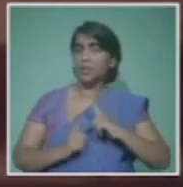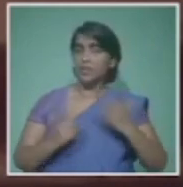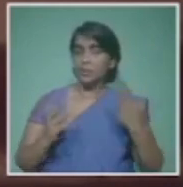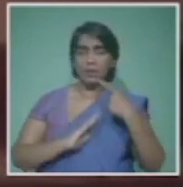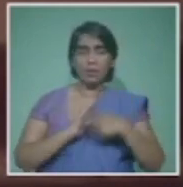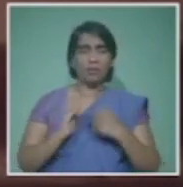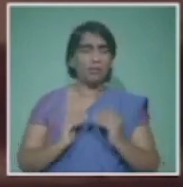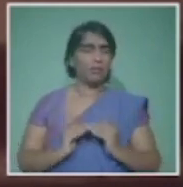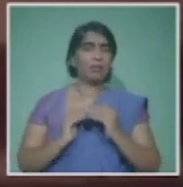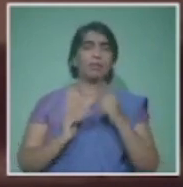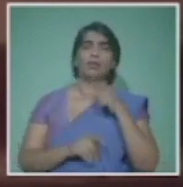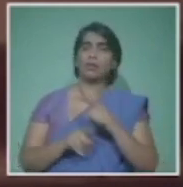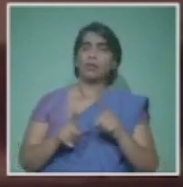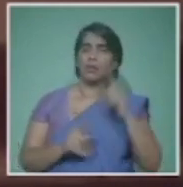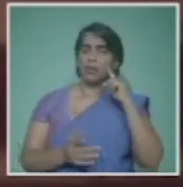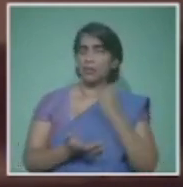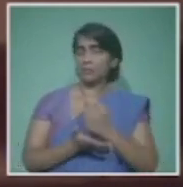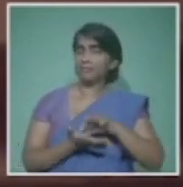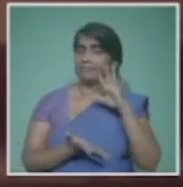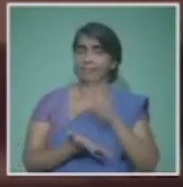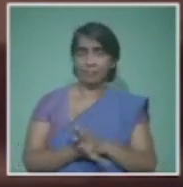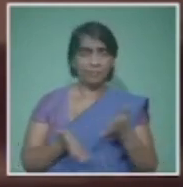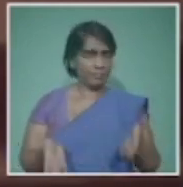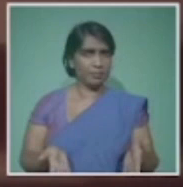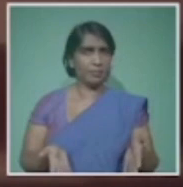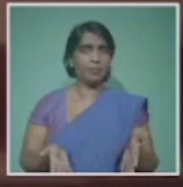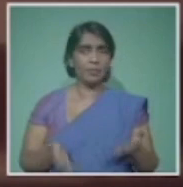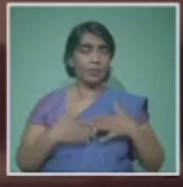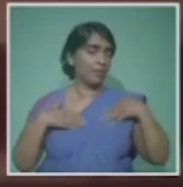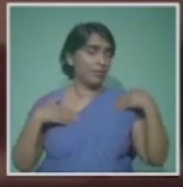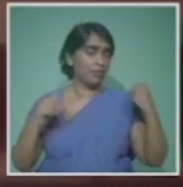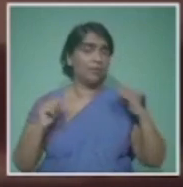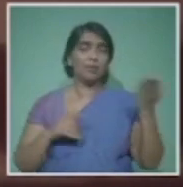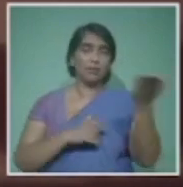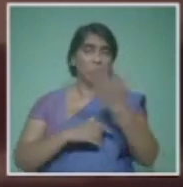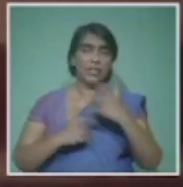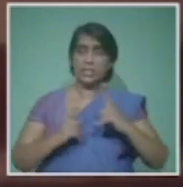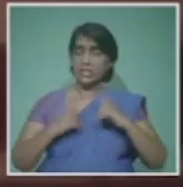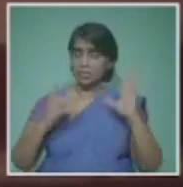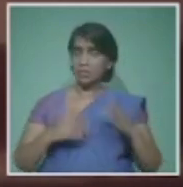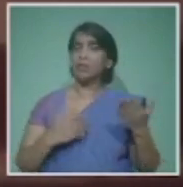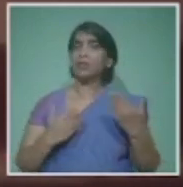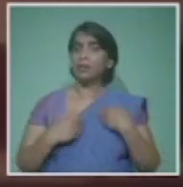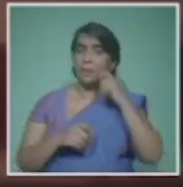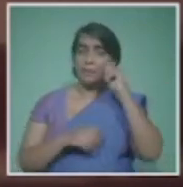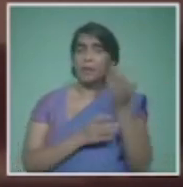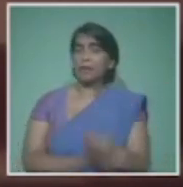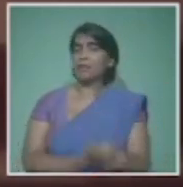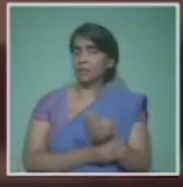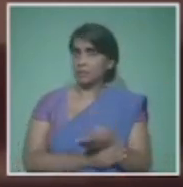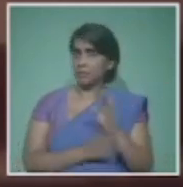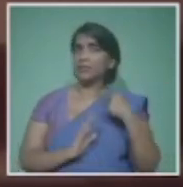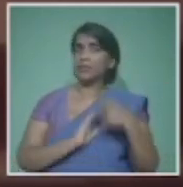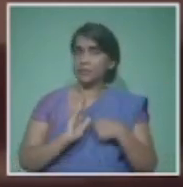බැරි රටක් ගොඩ නැගුවා කියලා තමුන්නාසලා දුෂ්කර තීරණ ගන්නවා මෙතෙන්ට ඇවිල්ලා සැප පහසුව තමුන්නාසලා අපි ජීවත් වෙනවා. ජනතාවට හිඟා කන්න වෙලා තියෙනවා